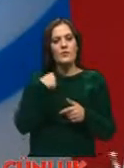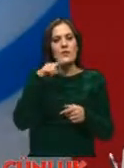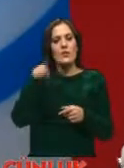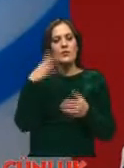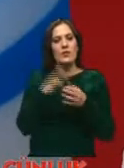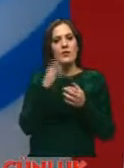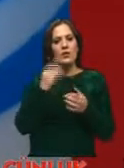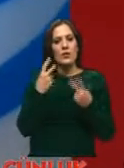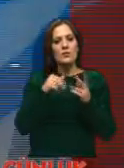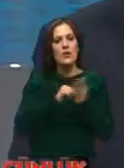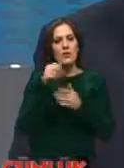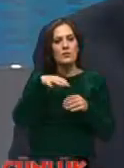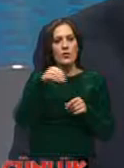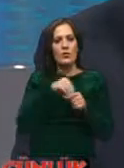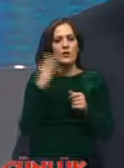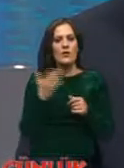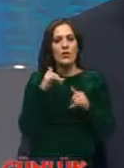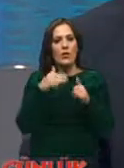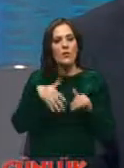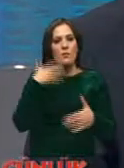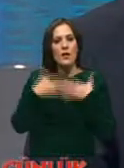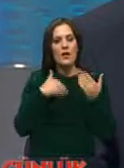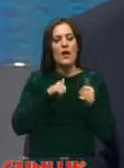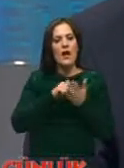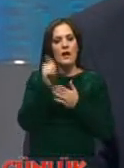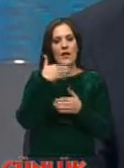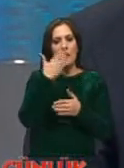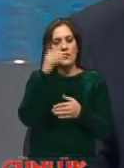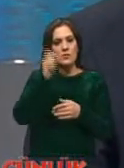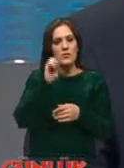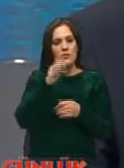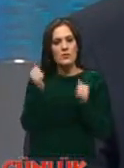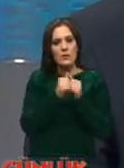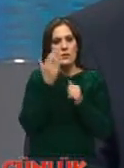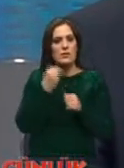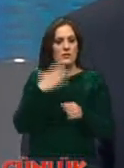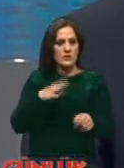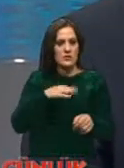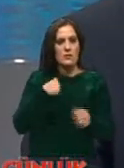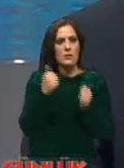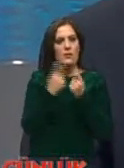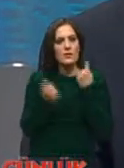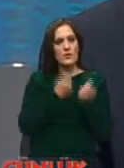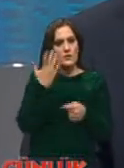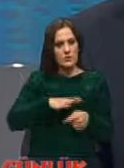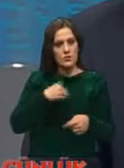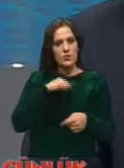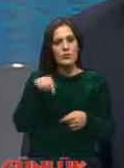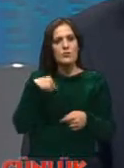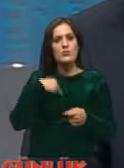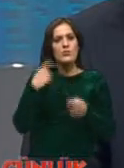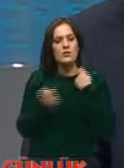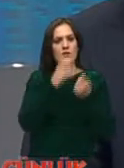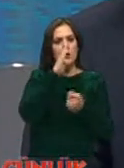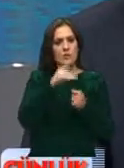ilgili olabilecek her bölümde yani ya da oyuna meraklı her akademisyenle ve hocayla beraber olmak istiyoruz. Beraber çalışmak istiyoruz. Bu